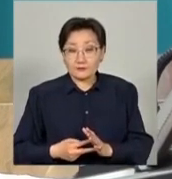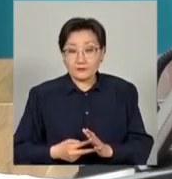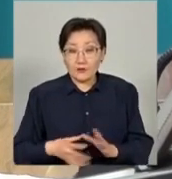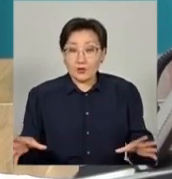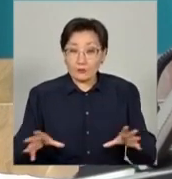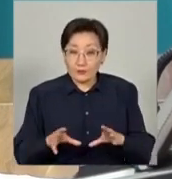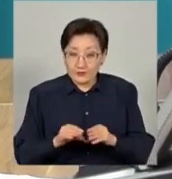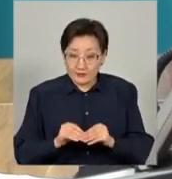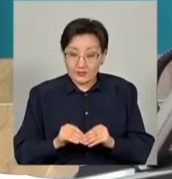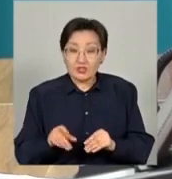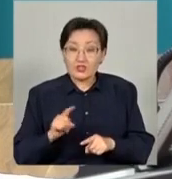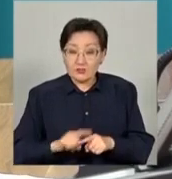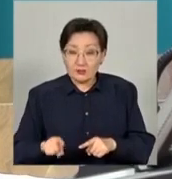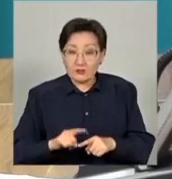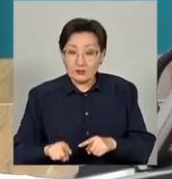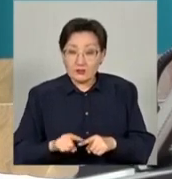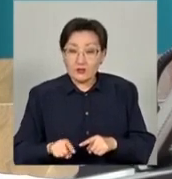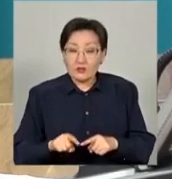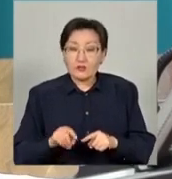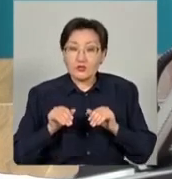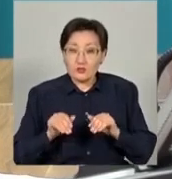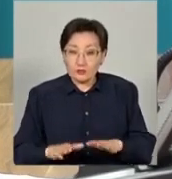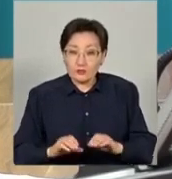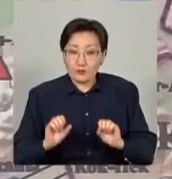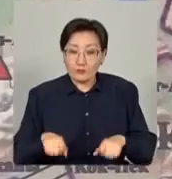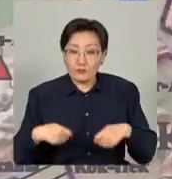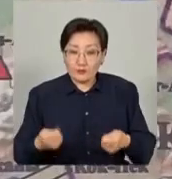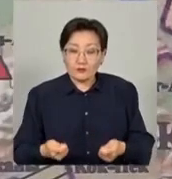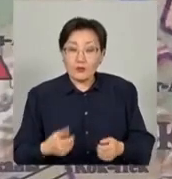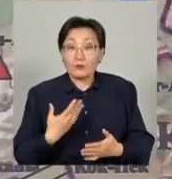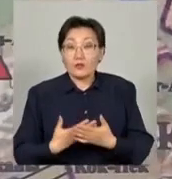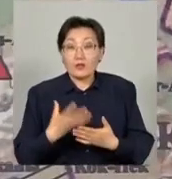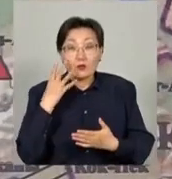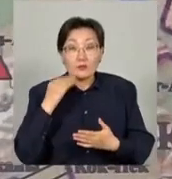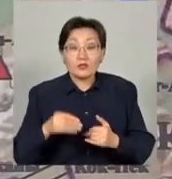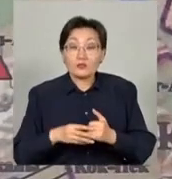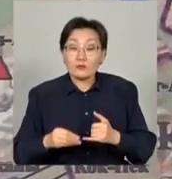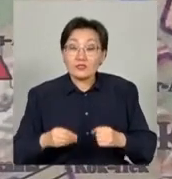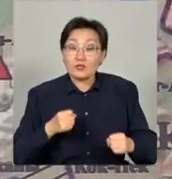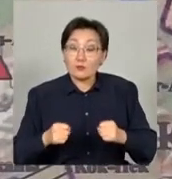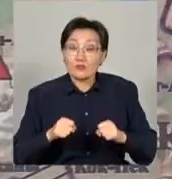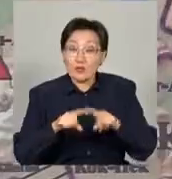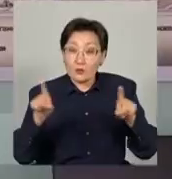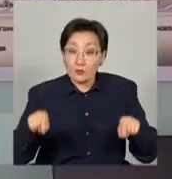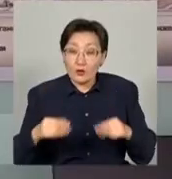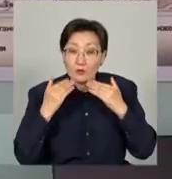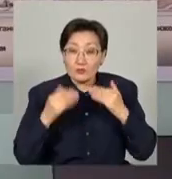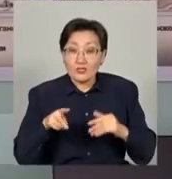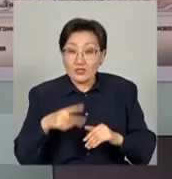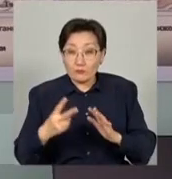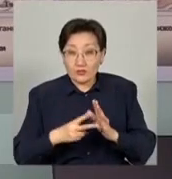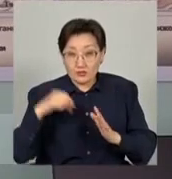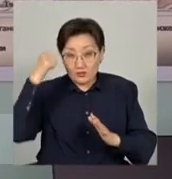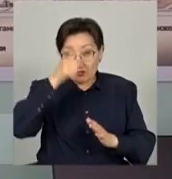бірлестіре отырып тез арада жақсы деңгейде шешуге мүмкіндік береді. Мәселен, Алматының сейсмикалық картасы соңғы рет 2017